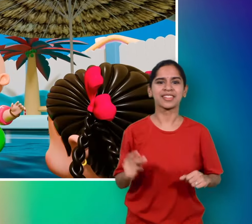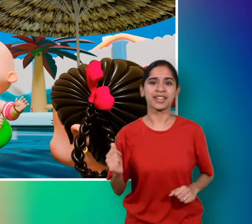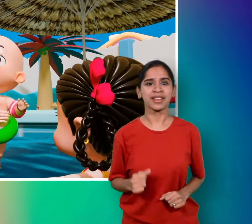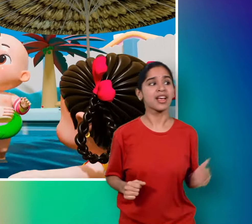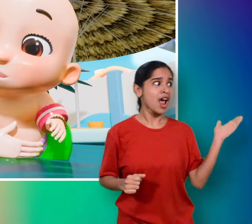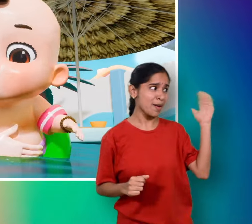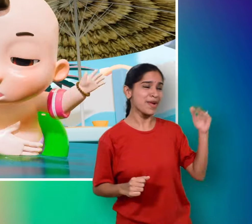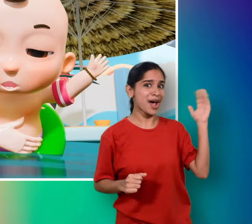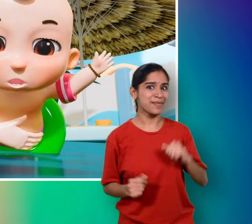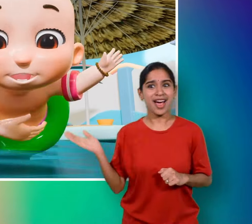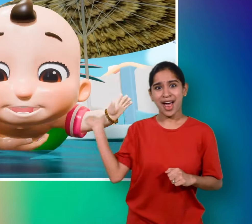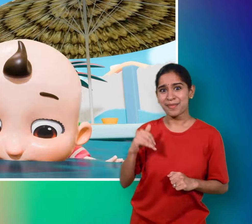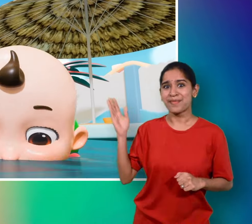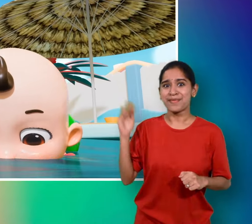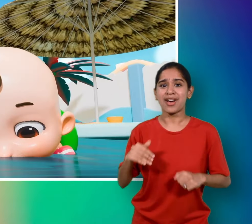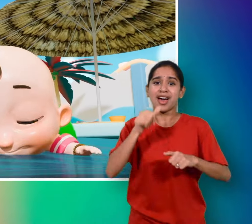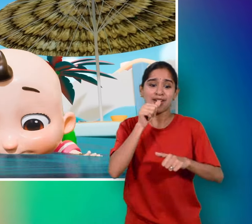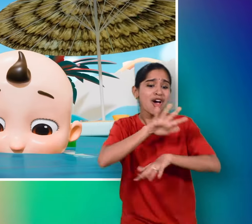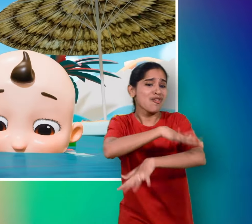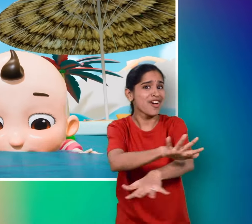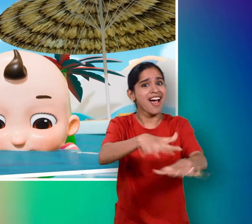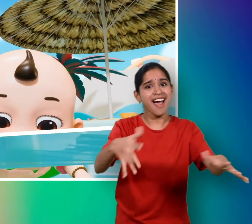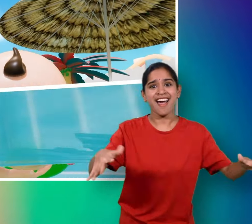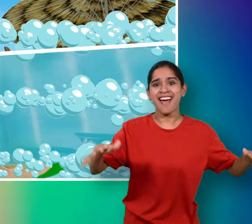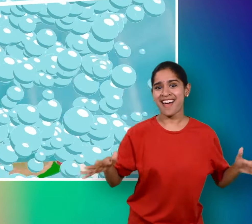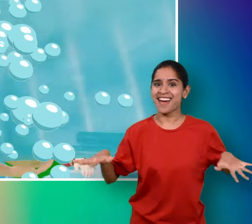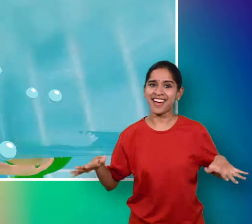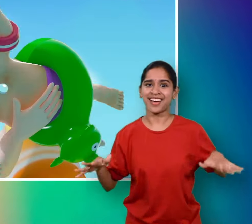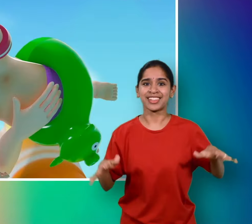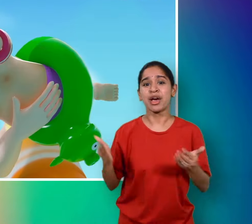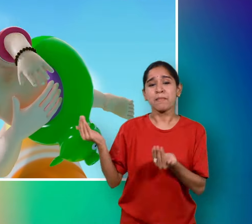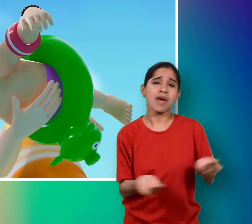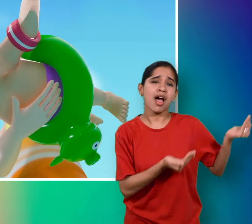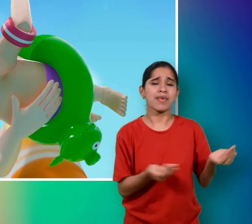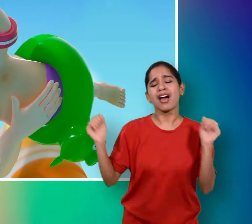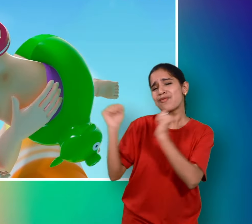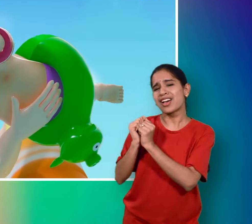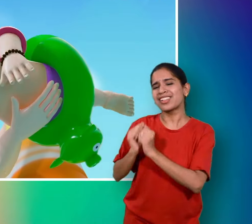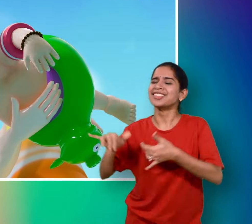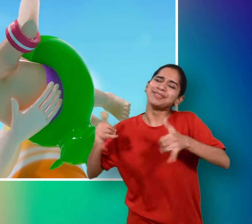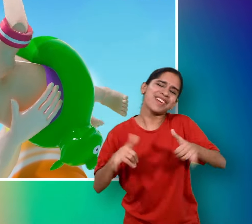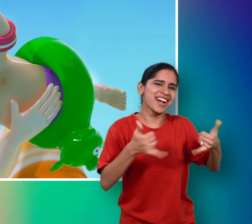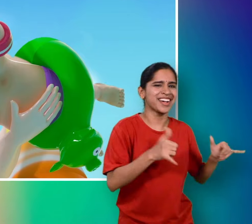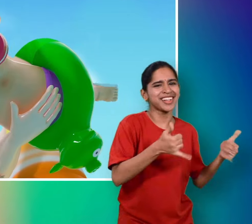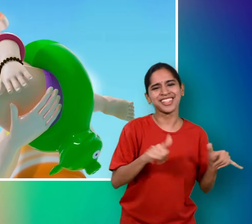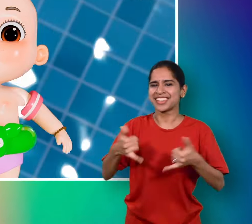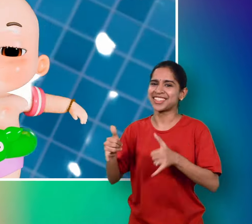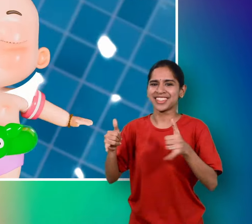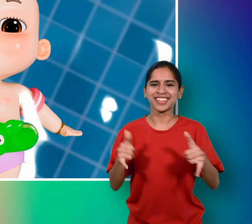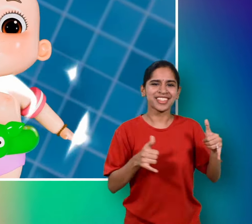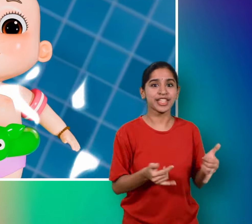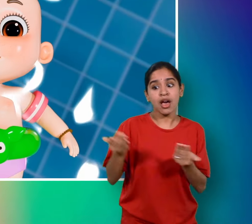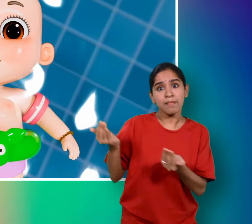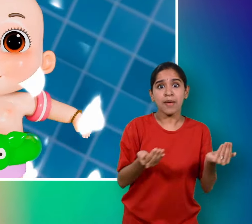है चलो चले चलो चले तैरने बेबी के संग बेबी के संग